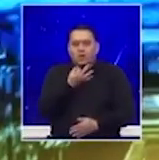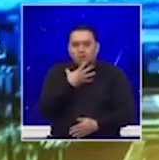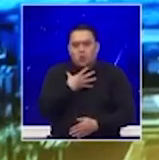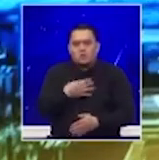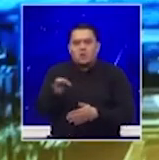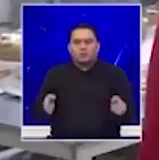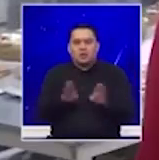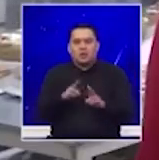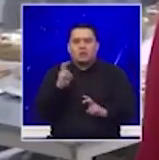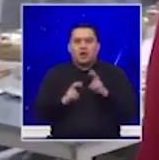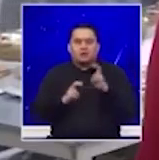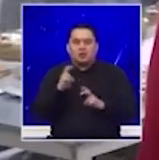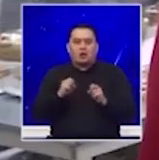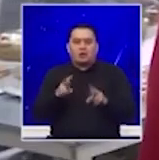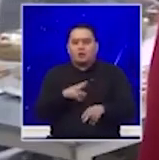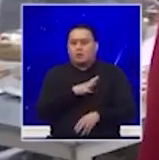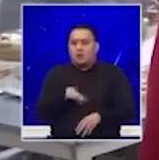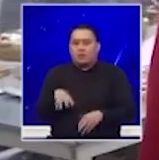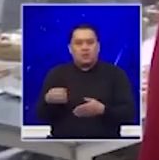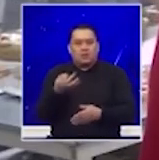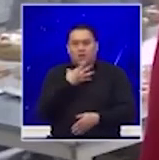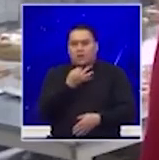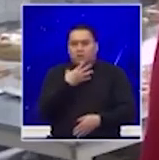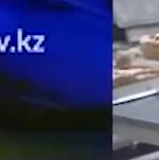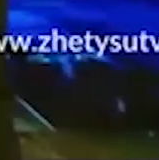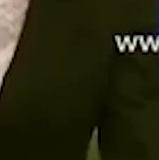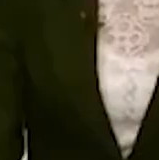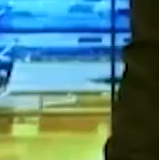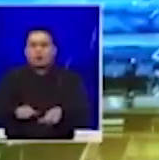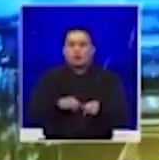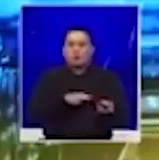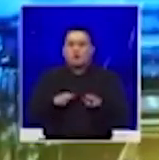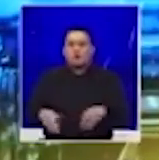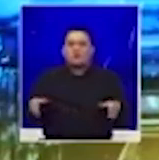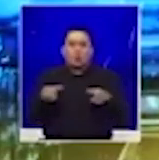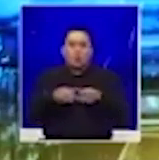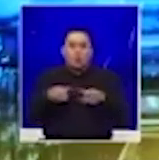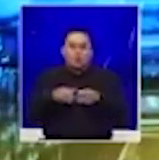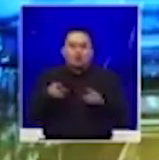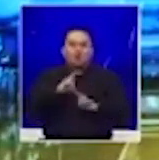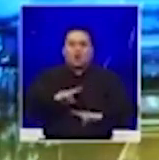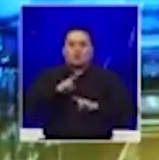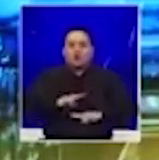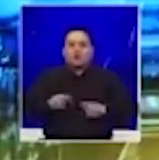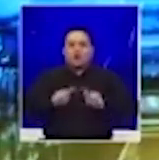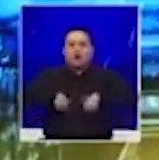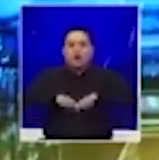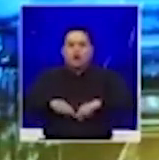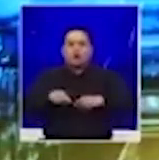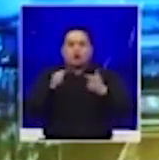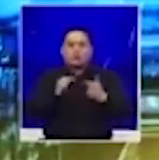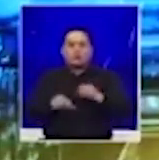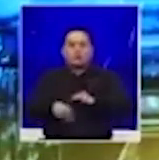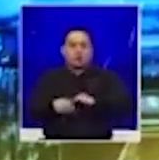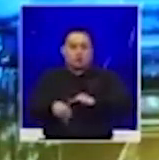яйцо. Резко подскочило. Так как не было яйца, у нас на яйце все. Мониторинговая группа, тесно сотрудничающаяся